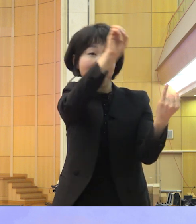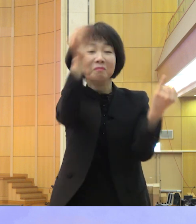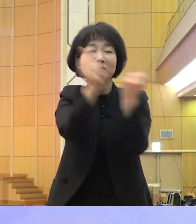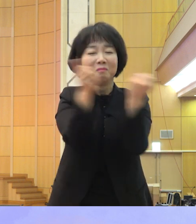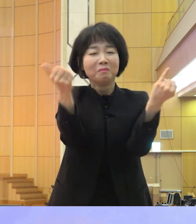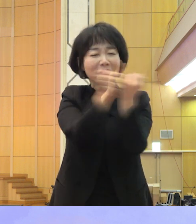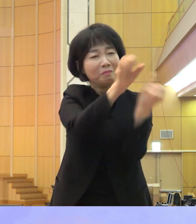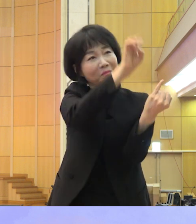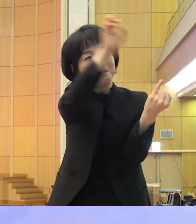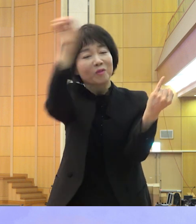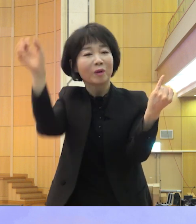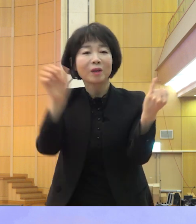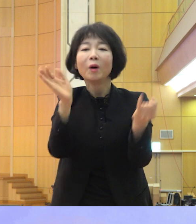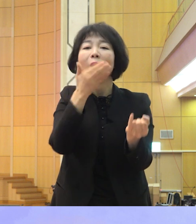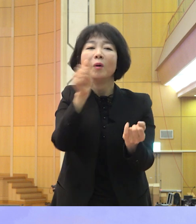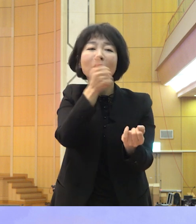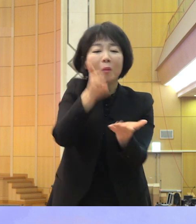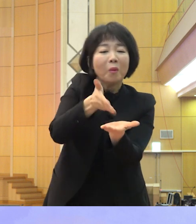나이하고 똑같아요.